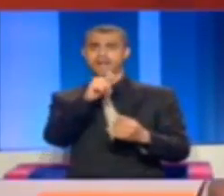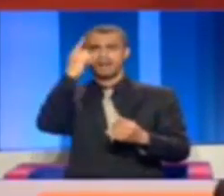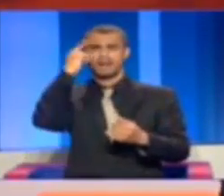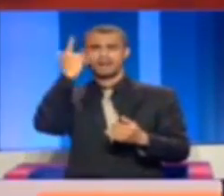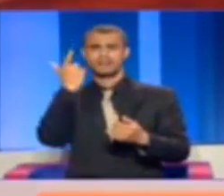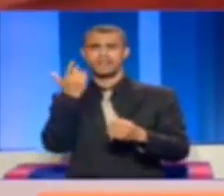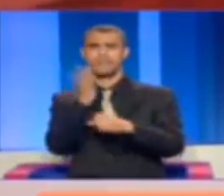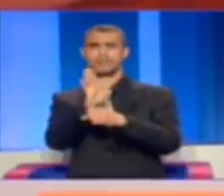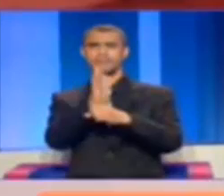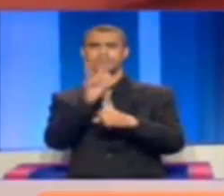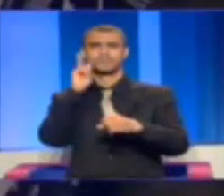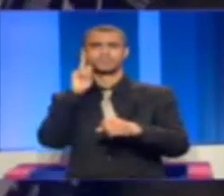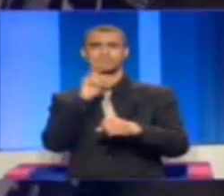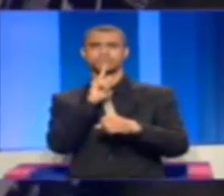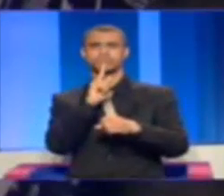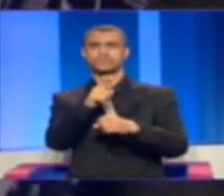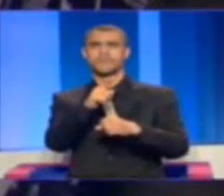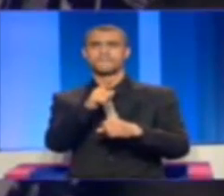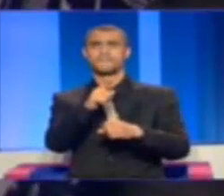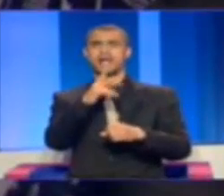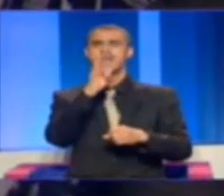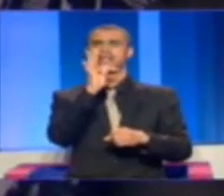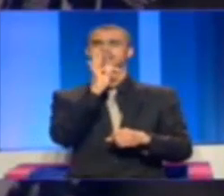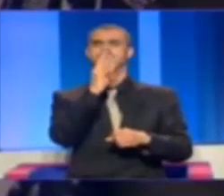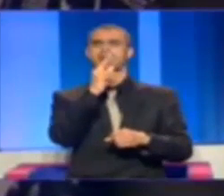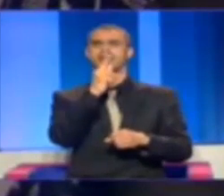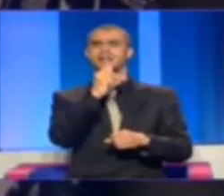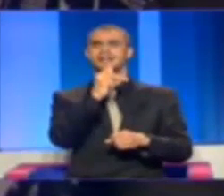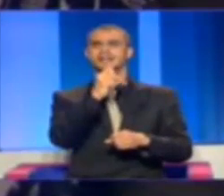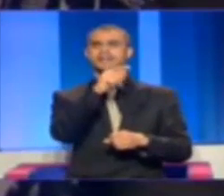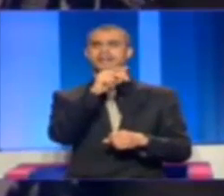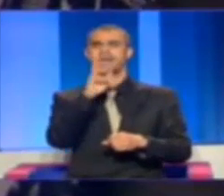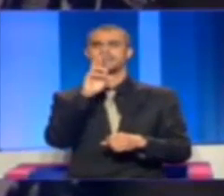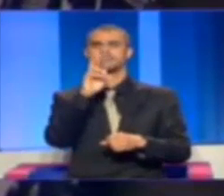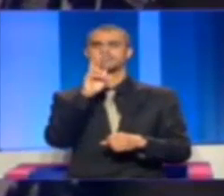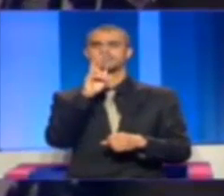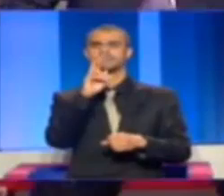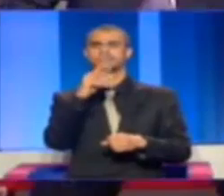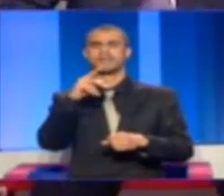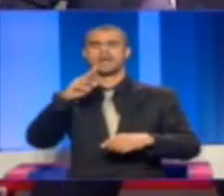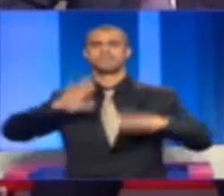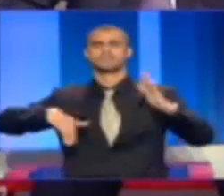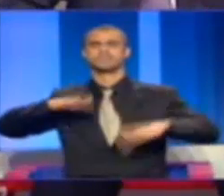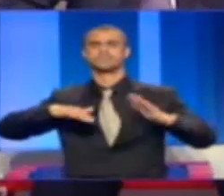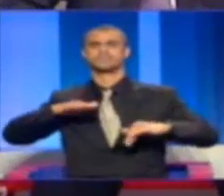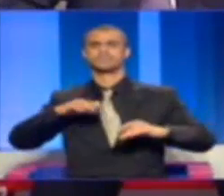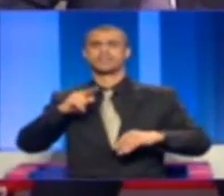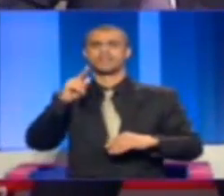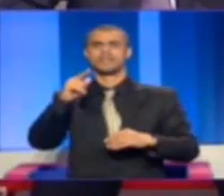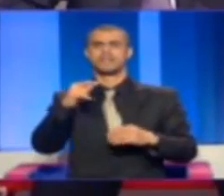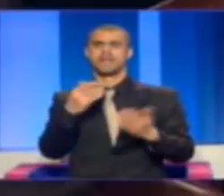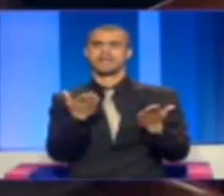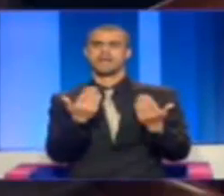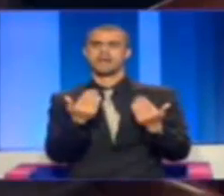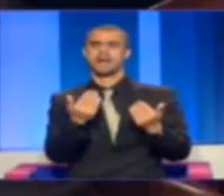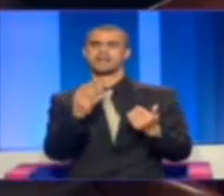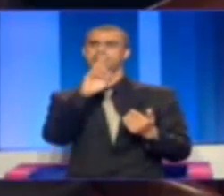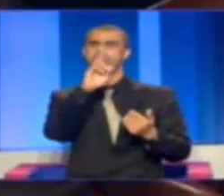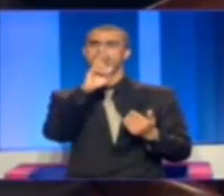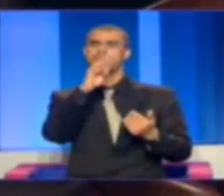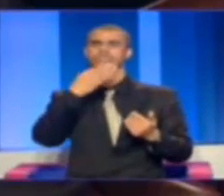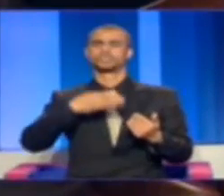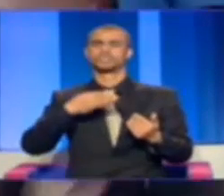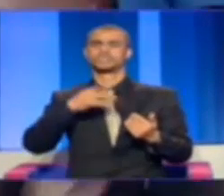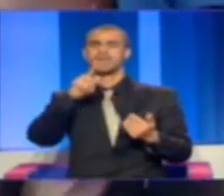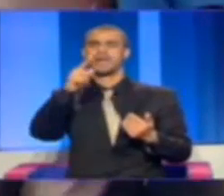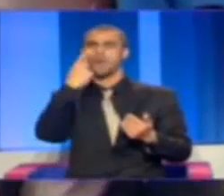الفئة. يسعدني أن أرحب بطارق، هو عازف في الفرقة الموسيقية اللي شفناها في البورتري. كنعاود نرحب طبعا